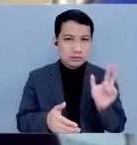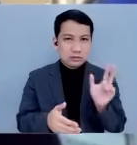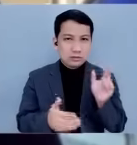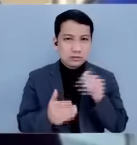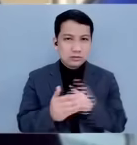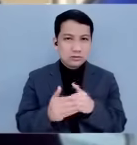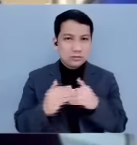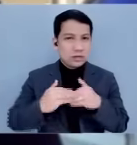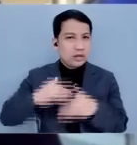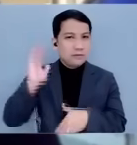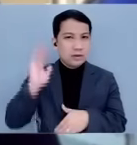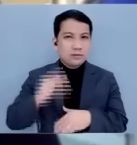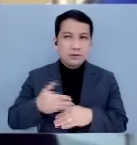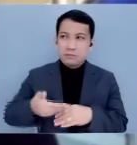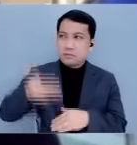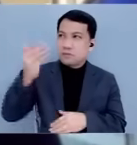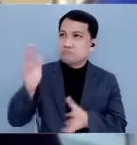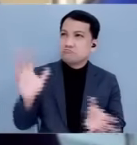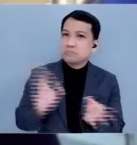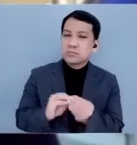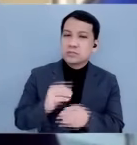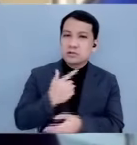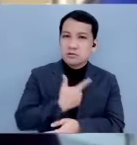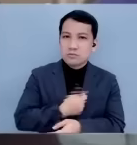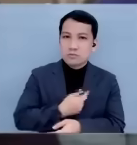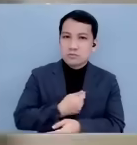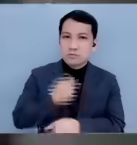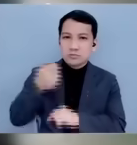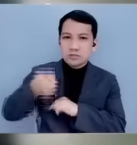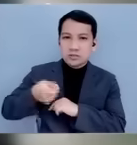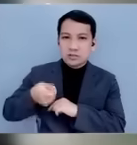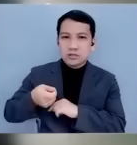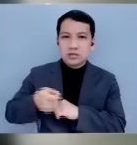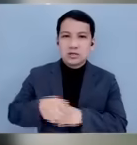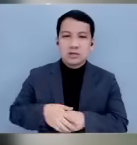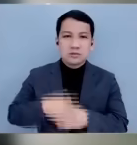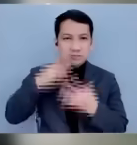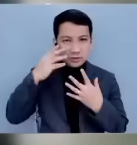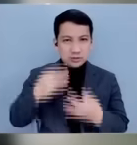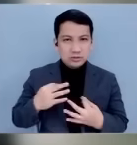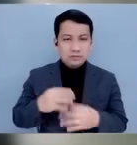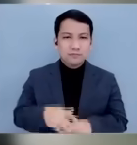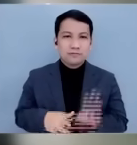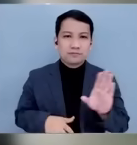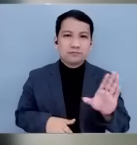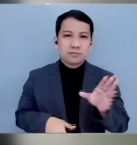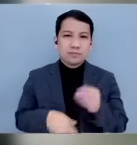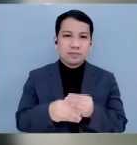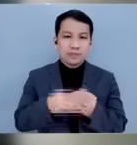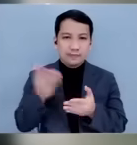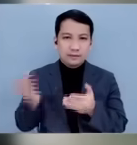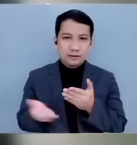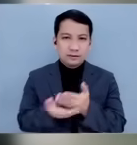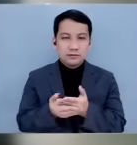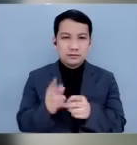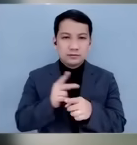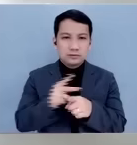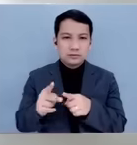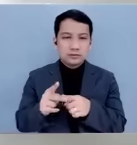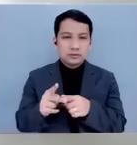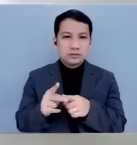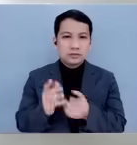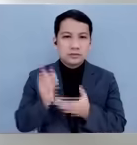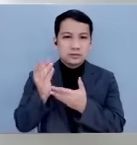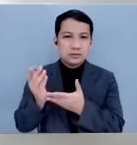a finding of guilty or guilty verdict. Samantala, naihain na sa Professional Regulation Commission ang